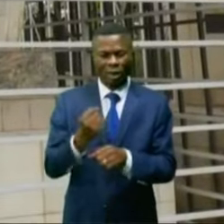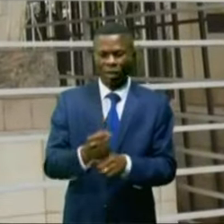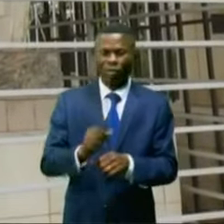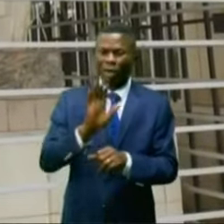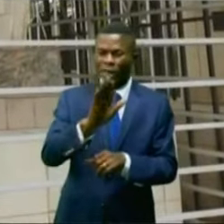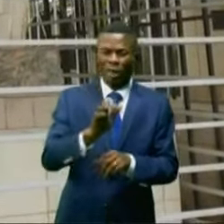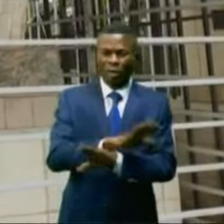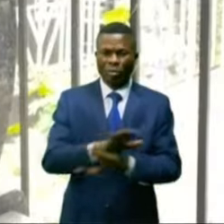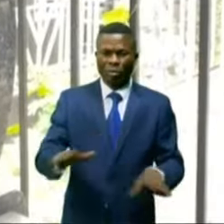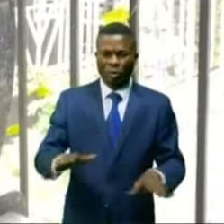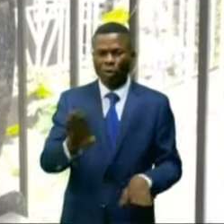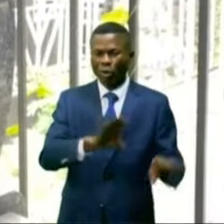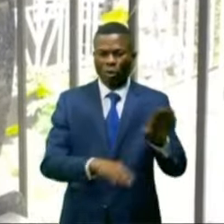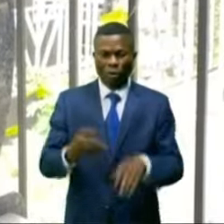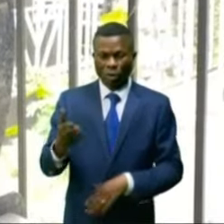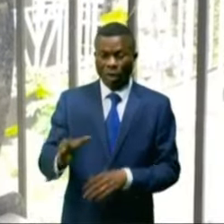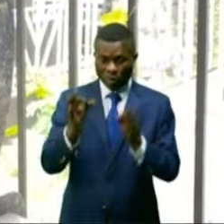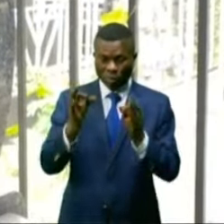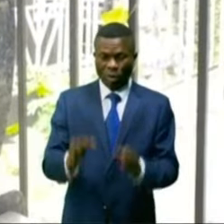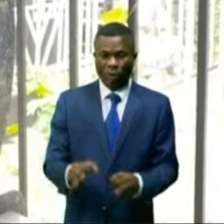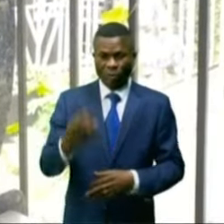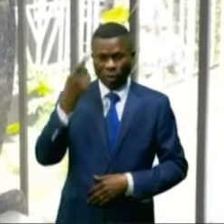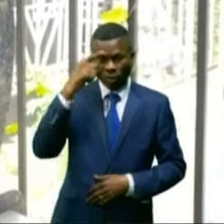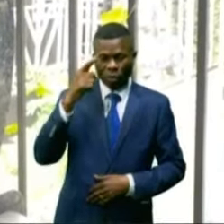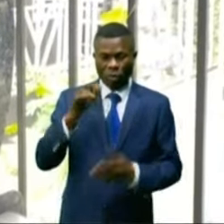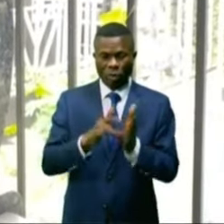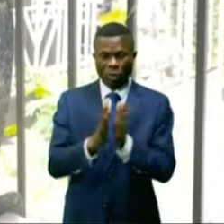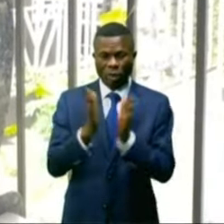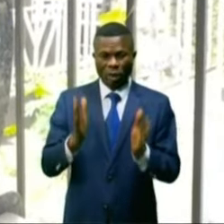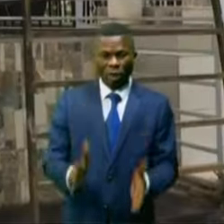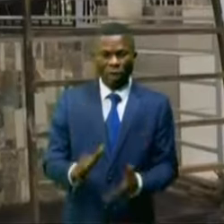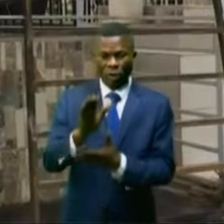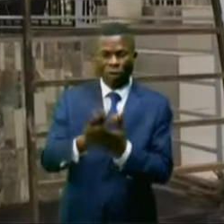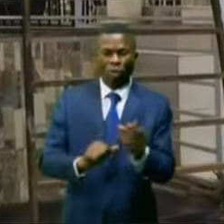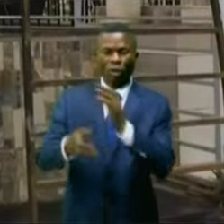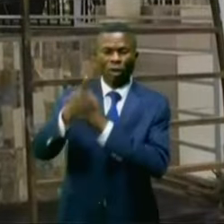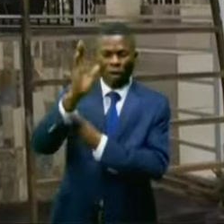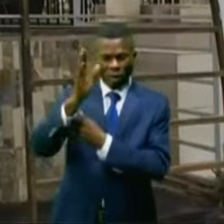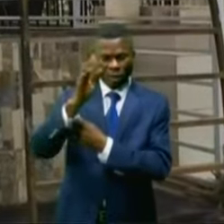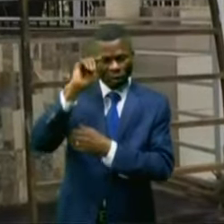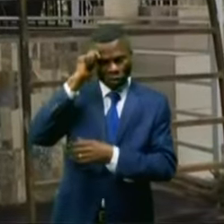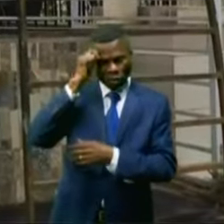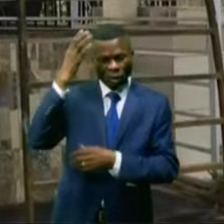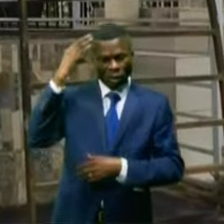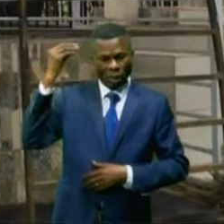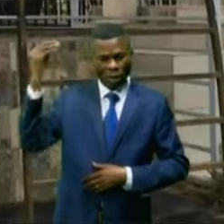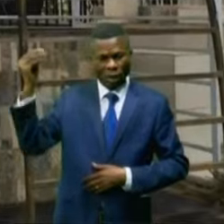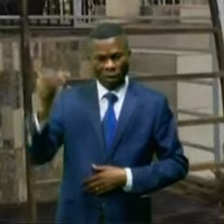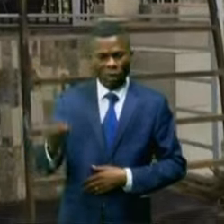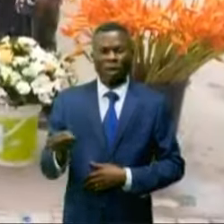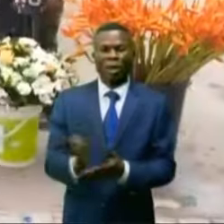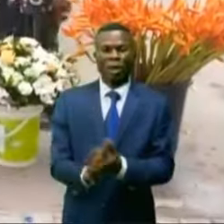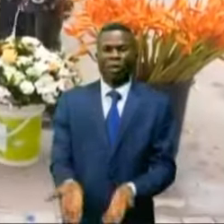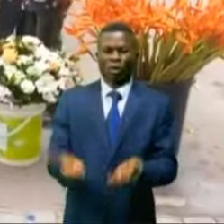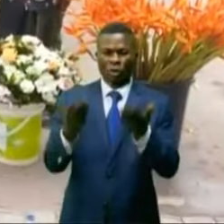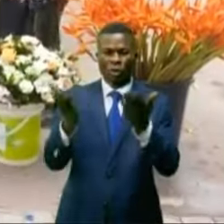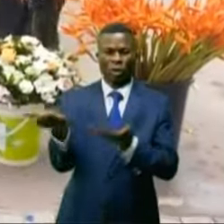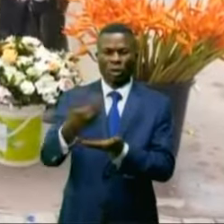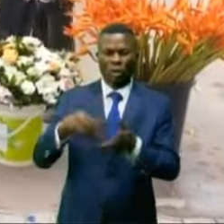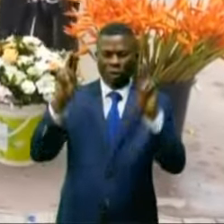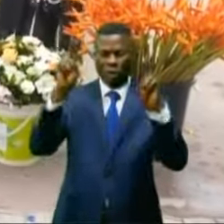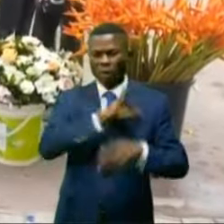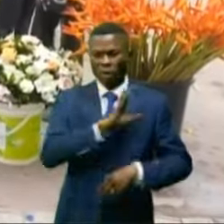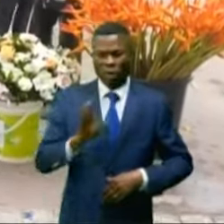les séjours de morts, sauf pour les chrétiens et croyants en Dieu, qui gardent l'espérance du retour du Seigneur Jésus-Christ.